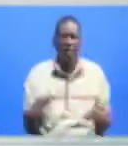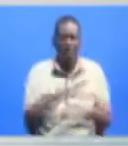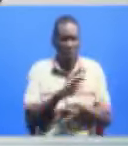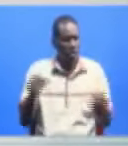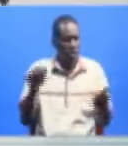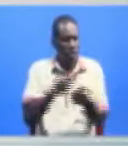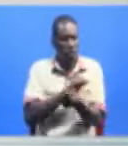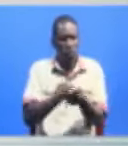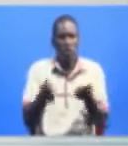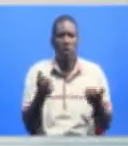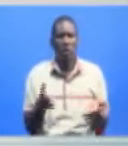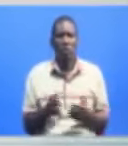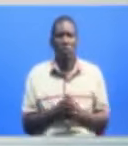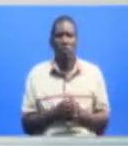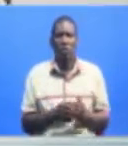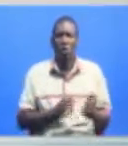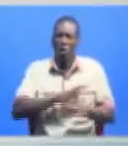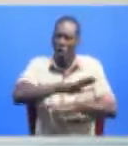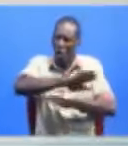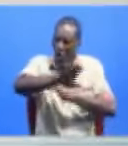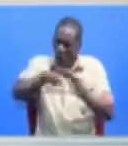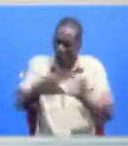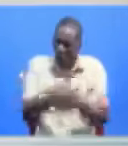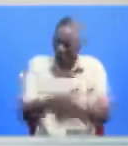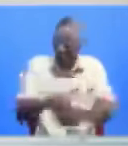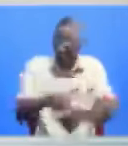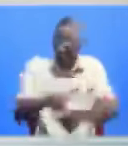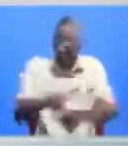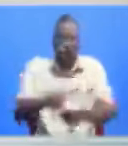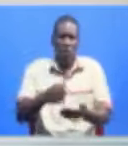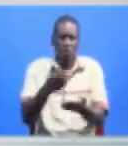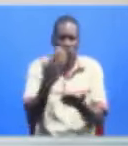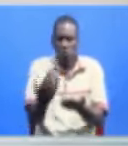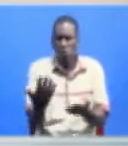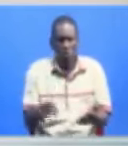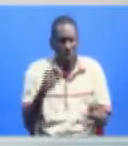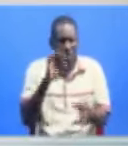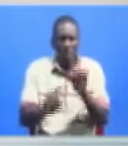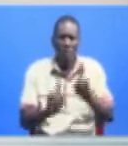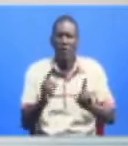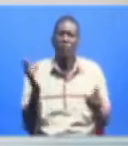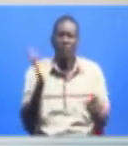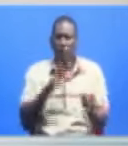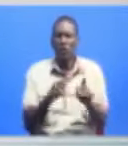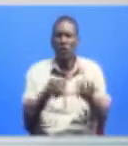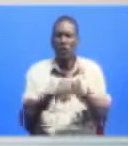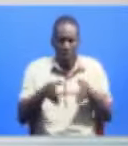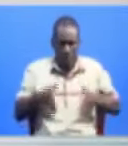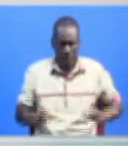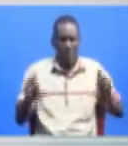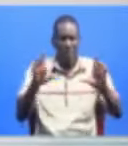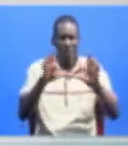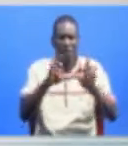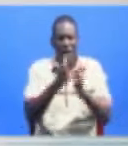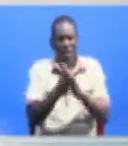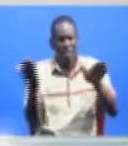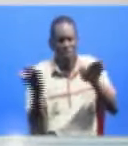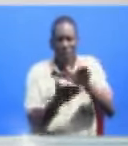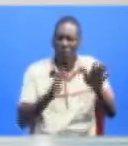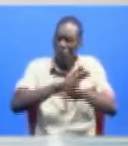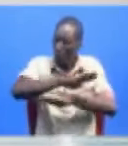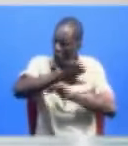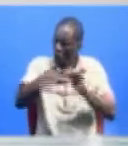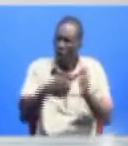imeharibika. Kabati yote imeungua. Ile ndio iko documents yote, hata mpaka certificate ya watoto mpaka files zote